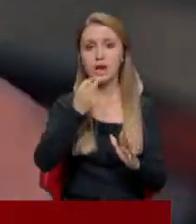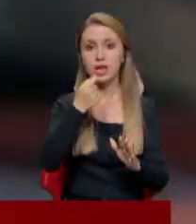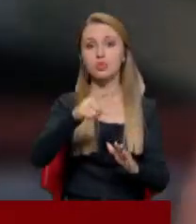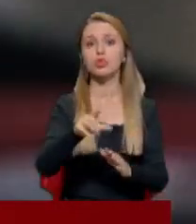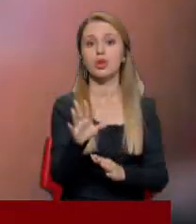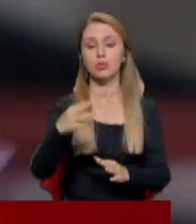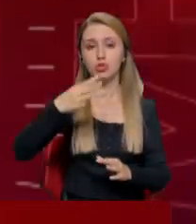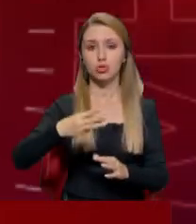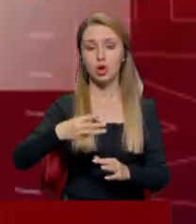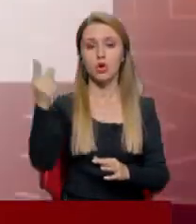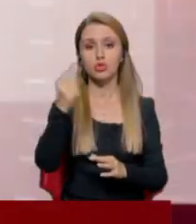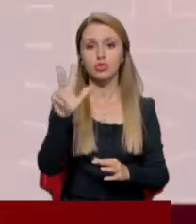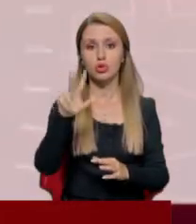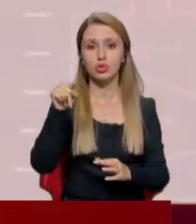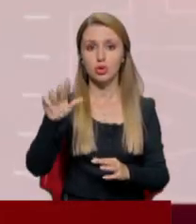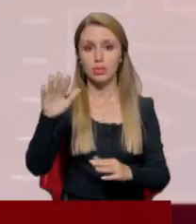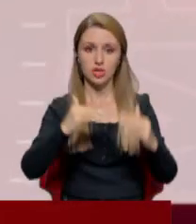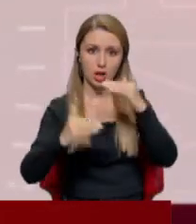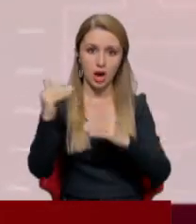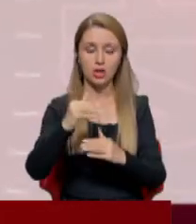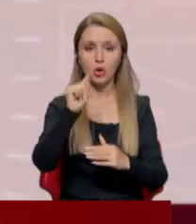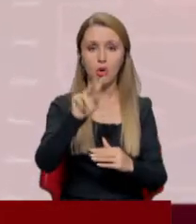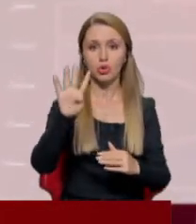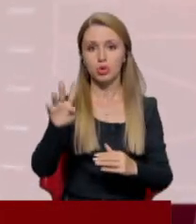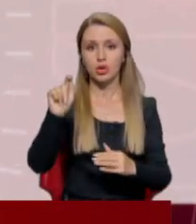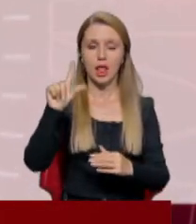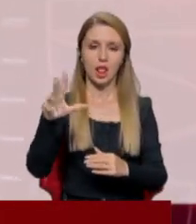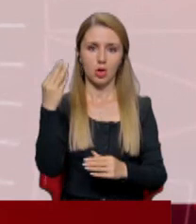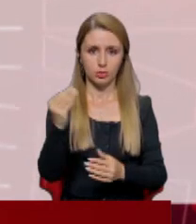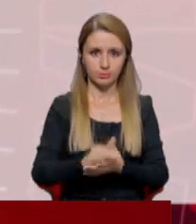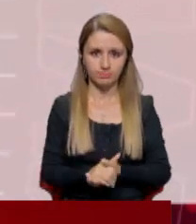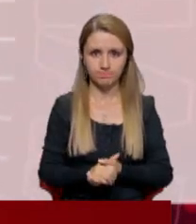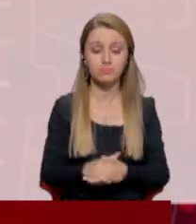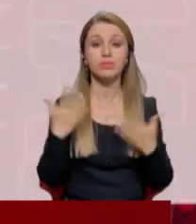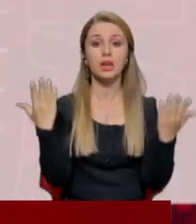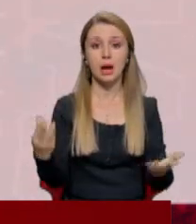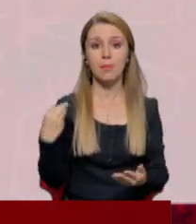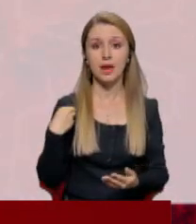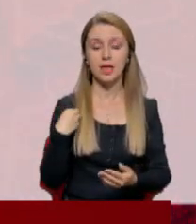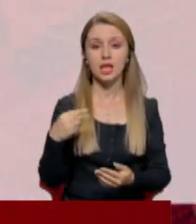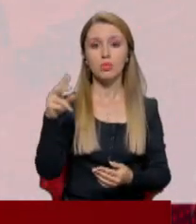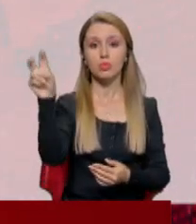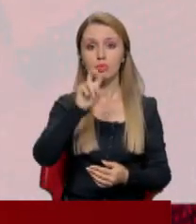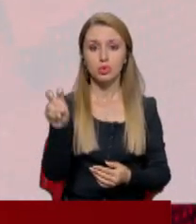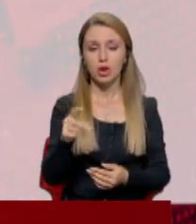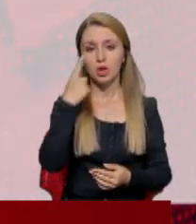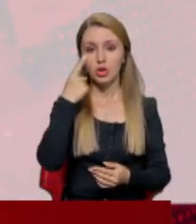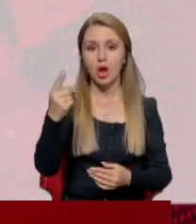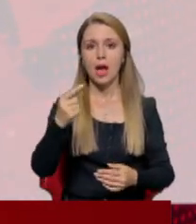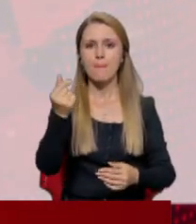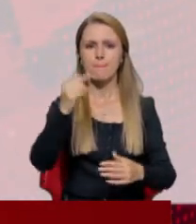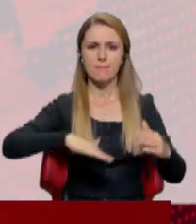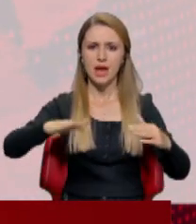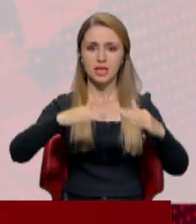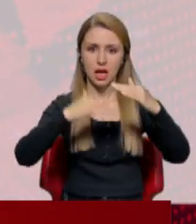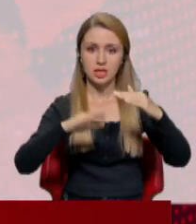bulunamıyordu. Euro kuru %30,5 artırıldı. 14 lira 3 kuruşa yükseltildi. Ancak yeni belirlenen kur yine piyasanın çok altında